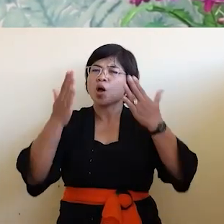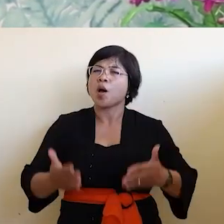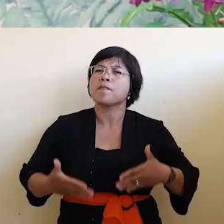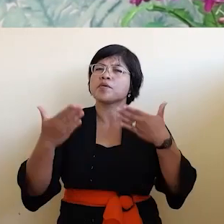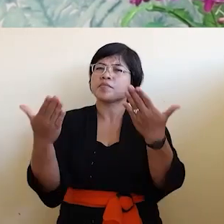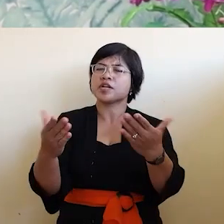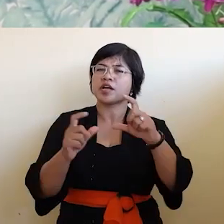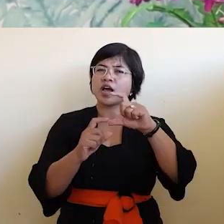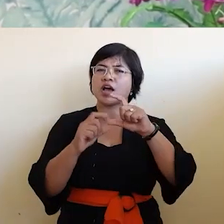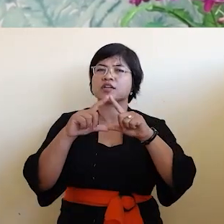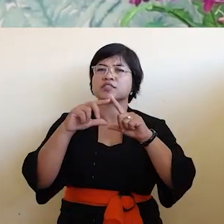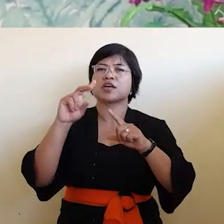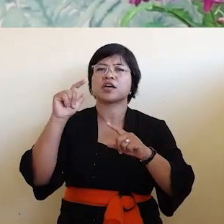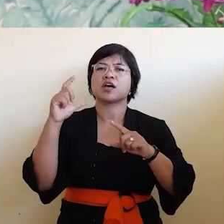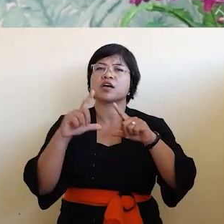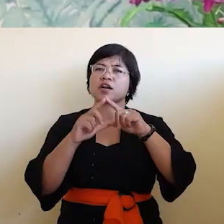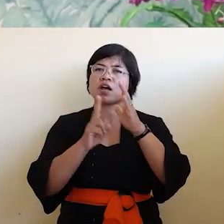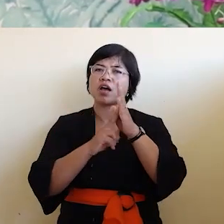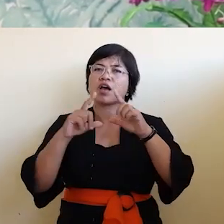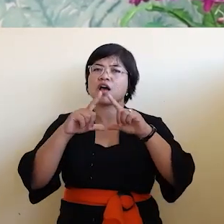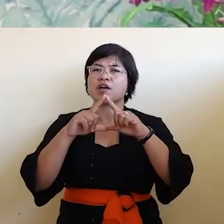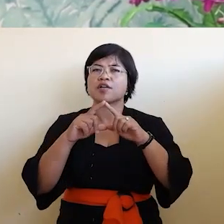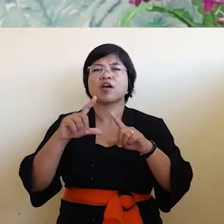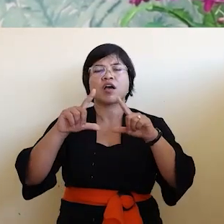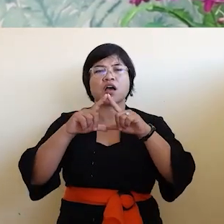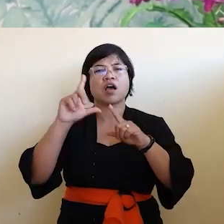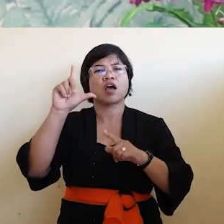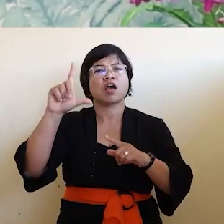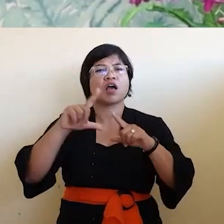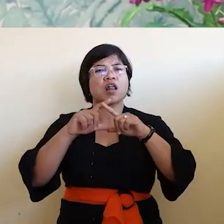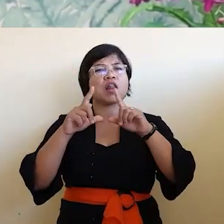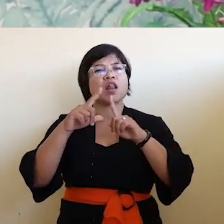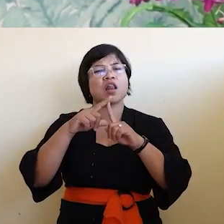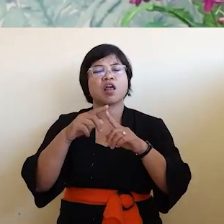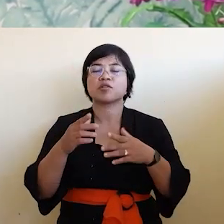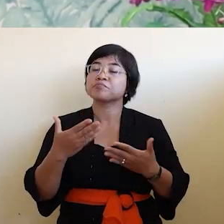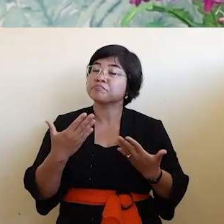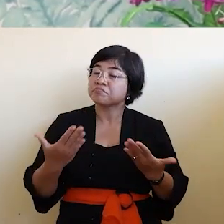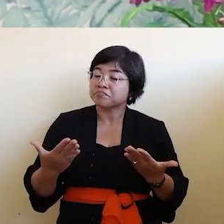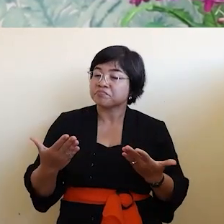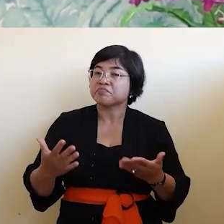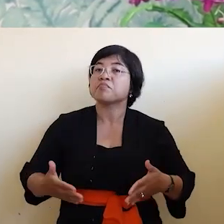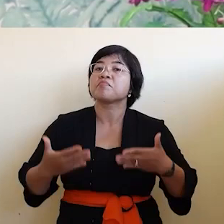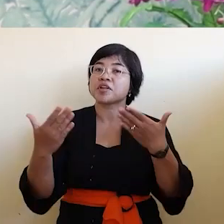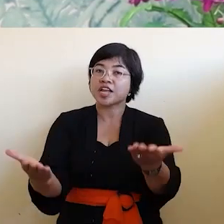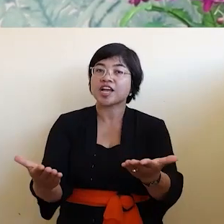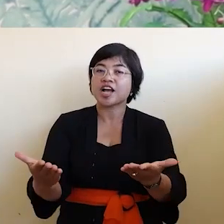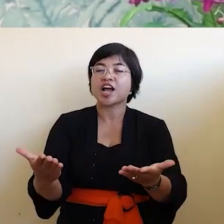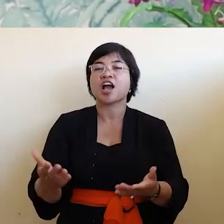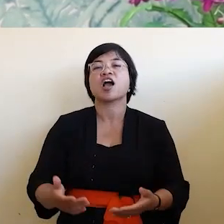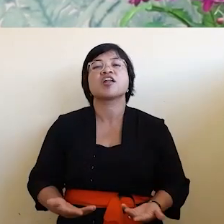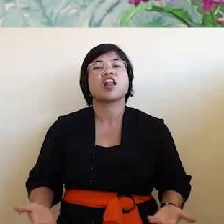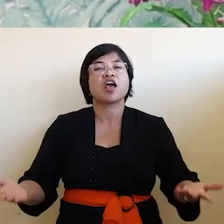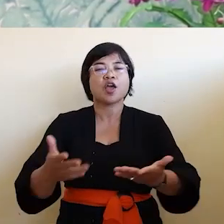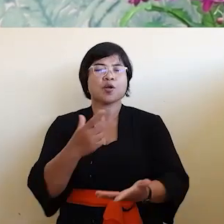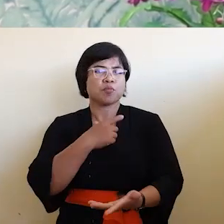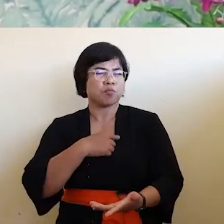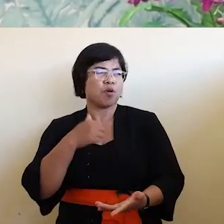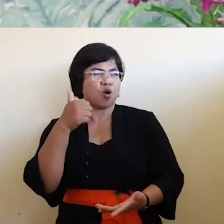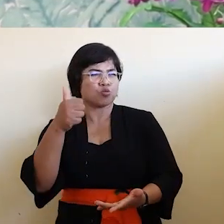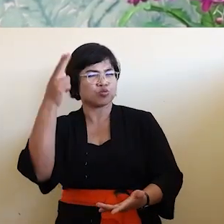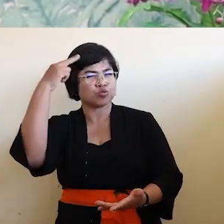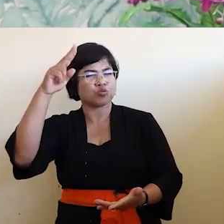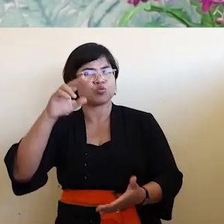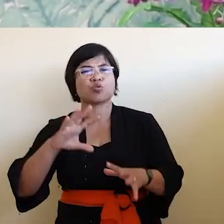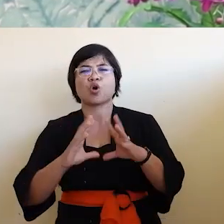dengan menyediakan sarana-prasarana layanan dan pelayanan ramah bagi kelompok rentan. Program ini adalah bagian dari komitmen dan